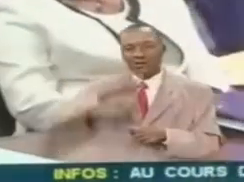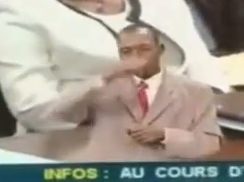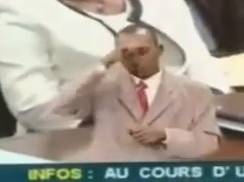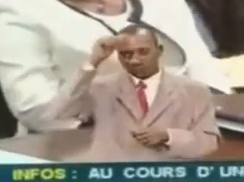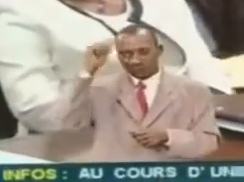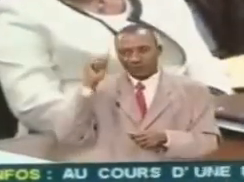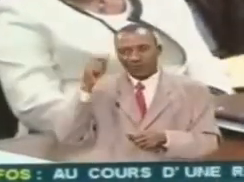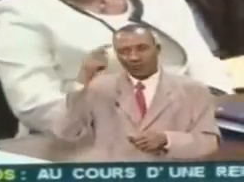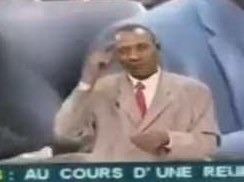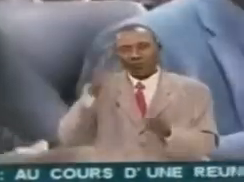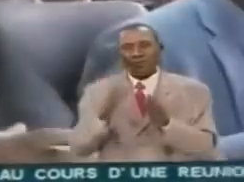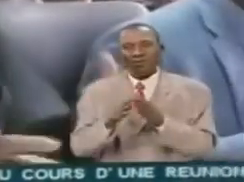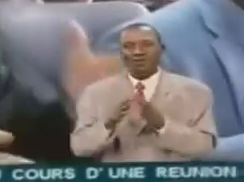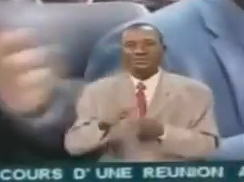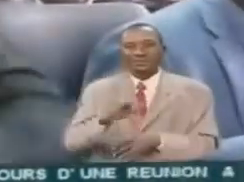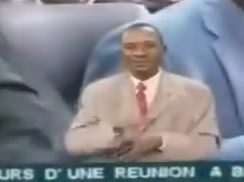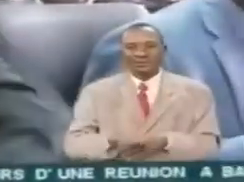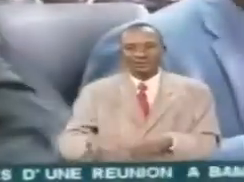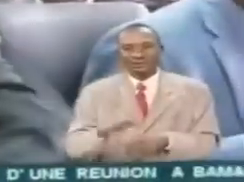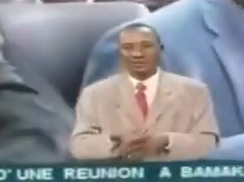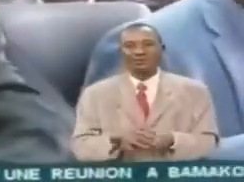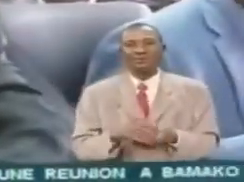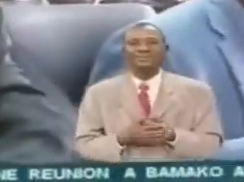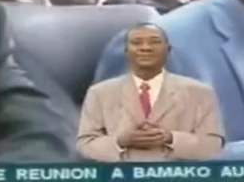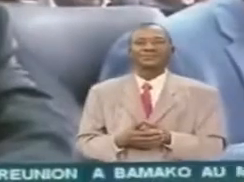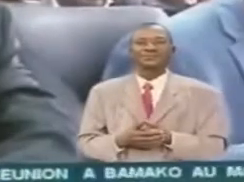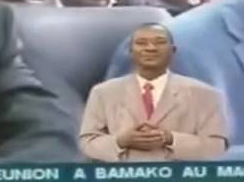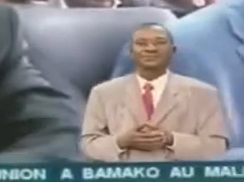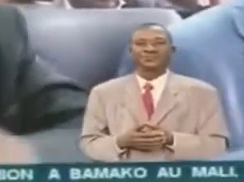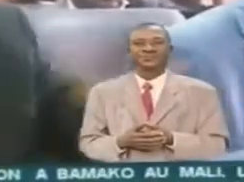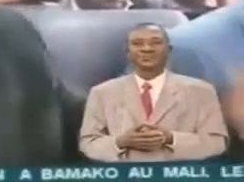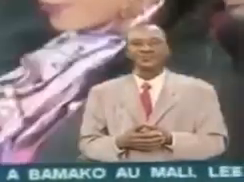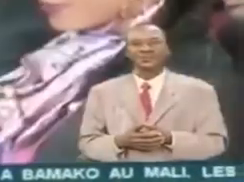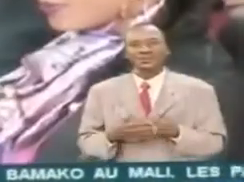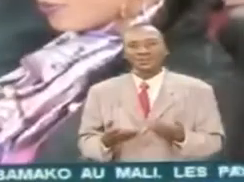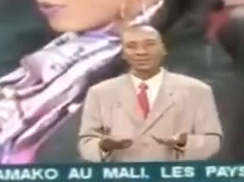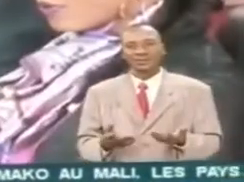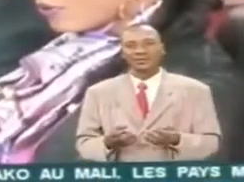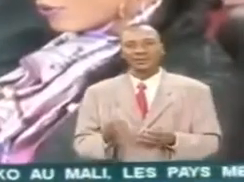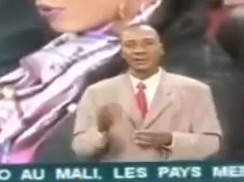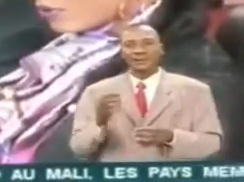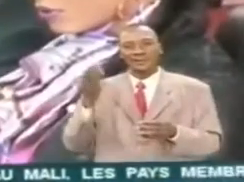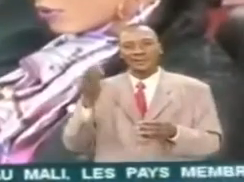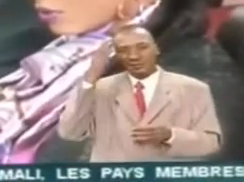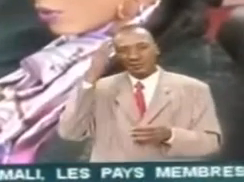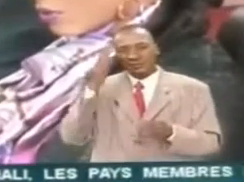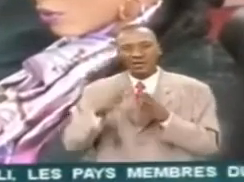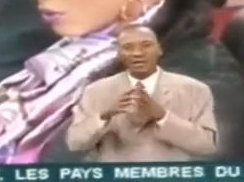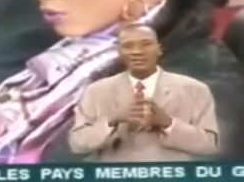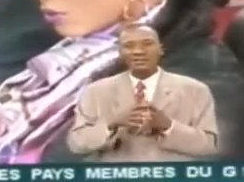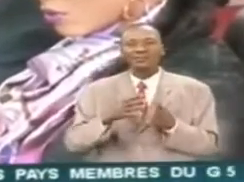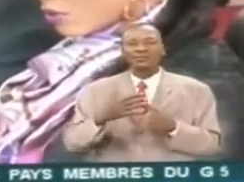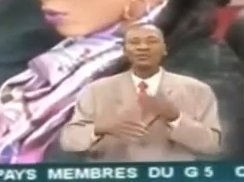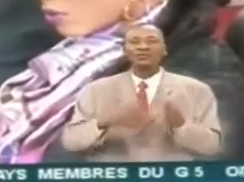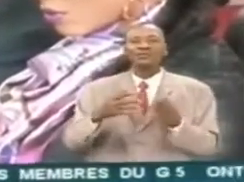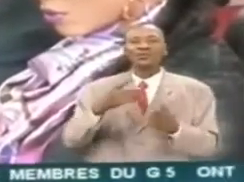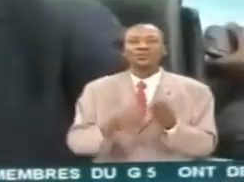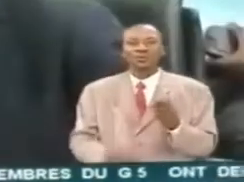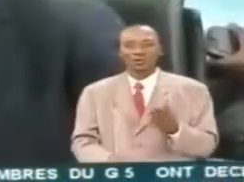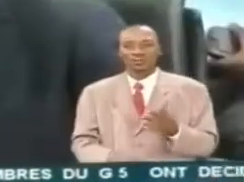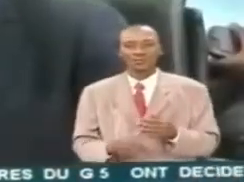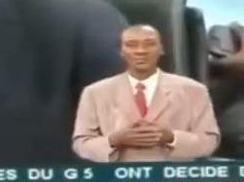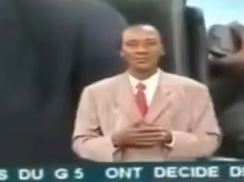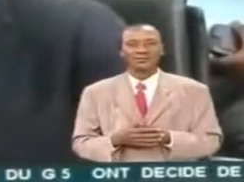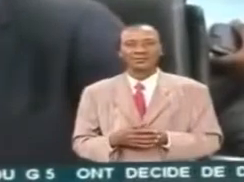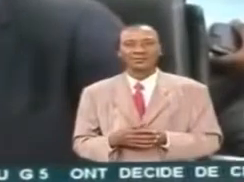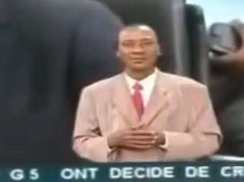ce regroupement parlementaire de la capitale. Au bout du parcours, que faut-il en retenir? Voici la réponse.